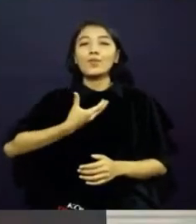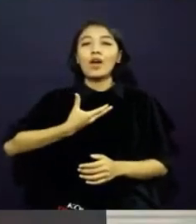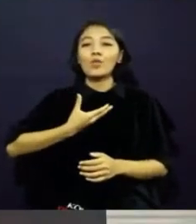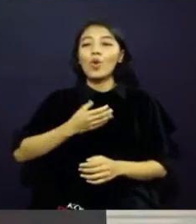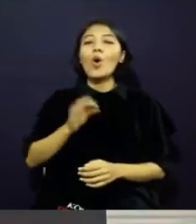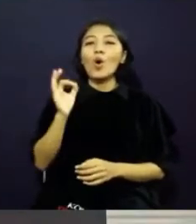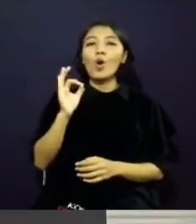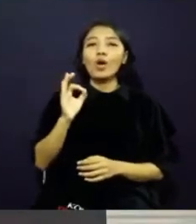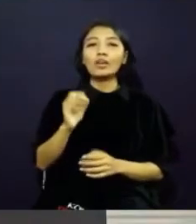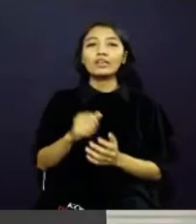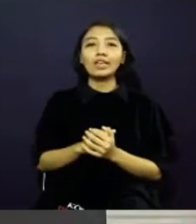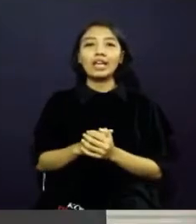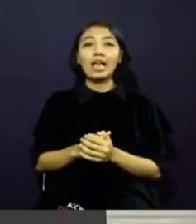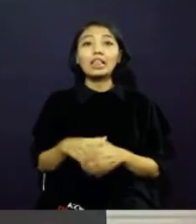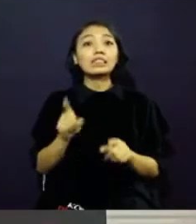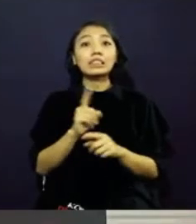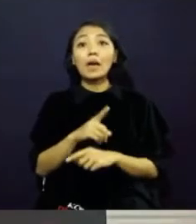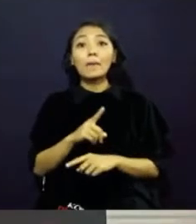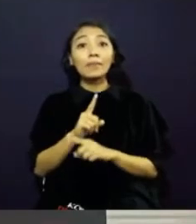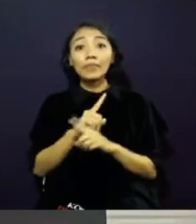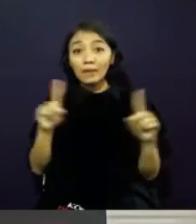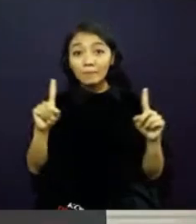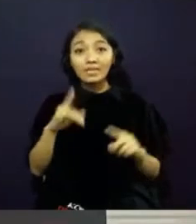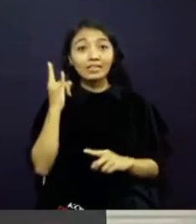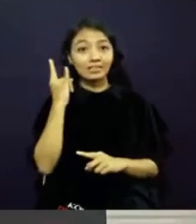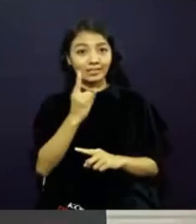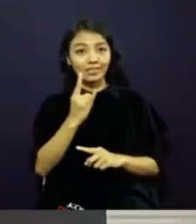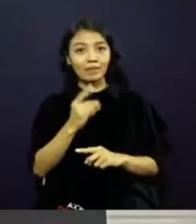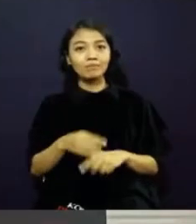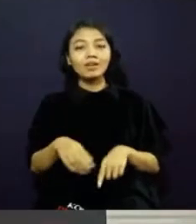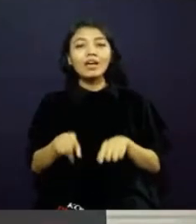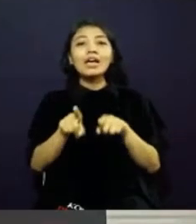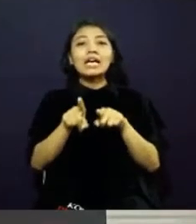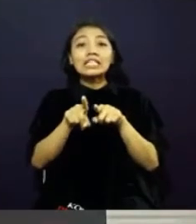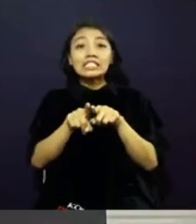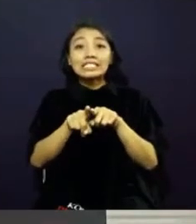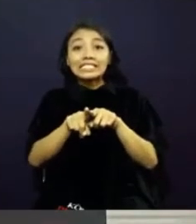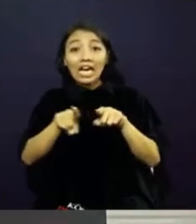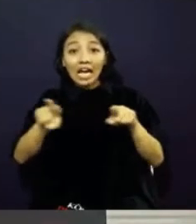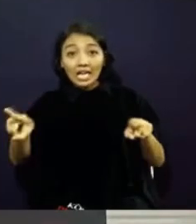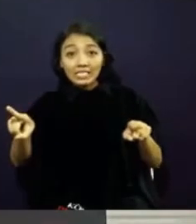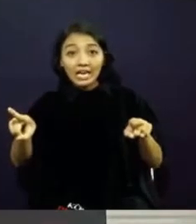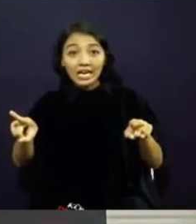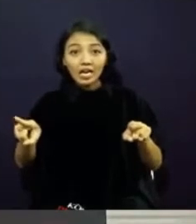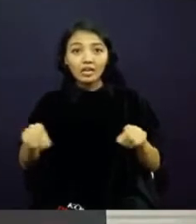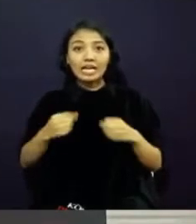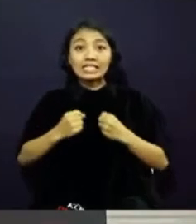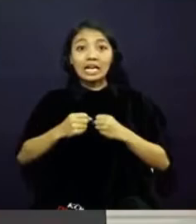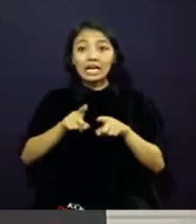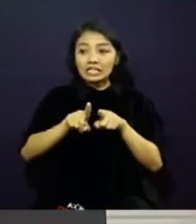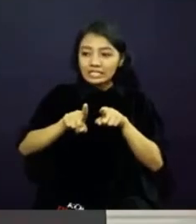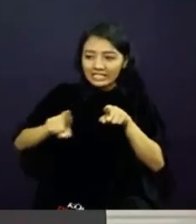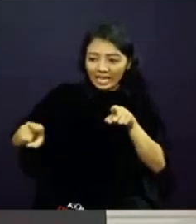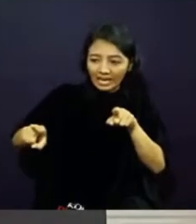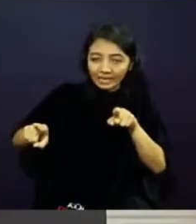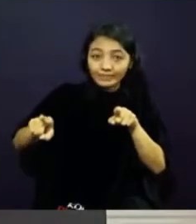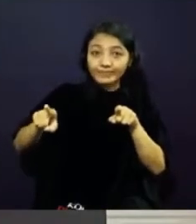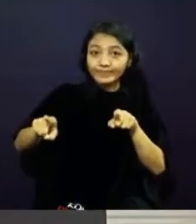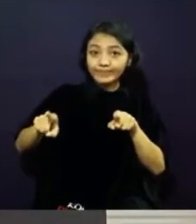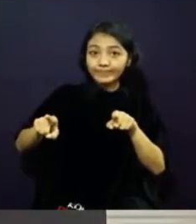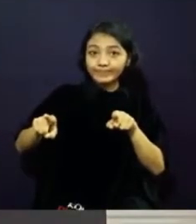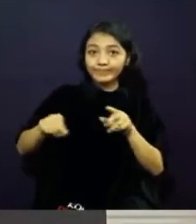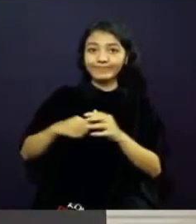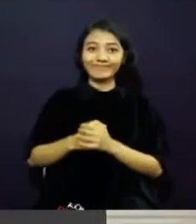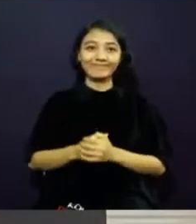dan sumber kehidupan rohani kita umat kita Hai dengan sampai karena